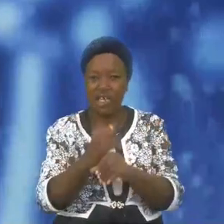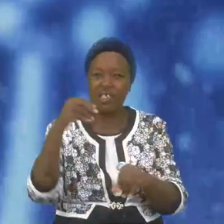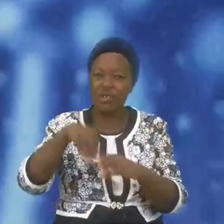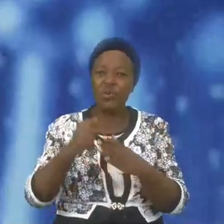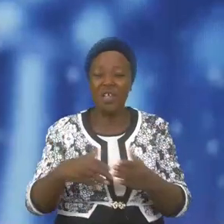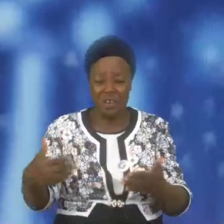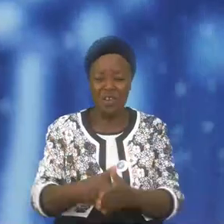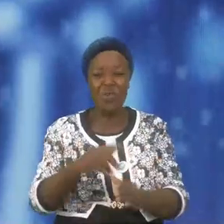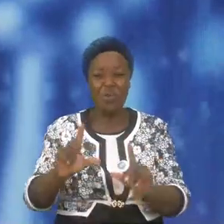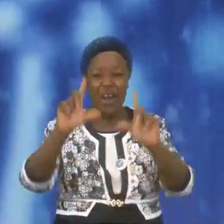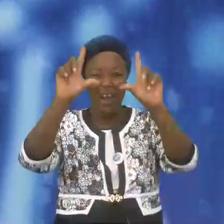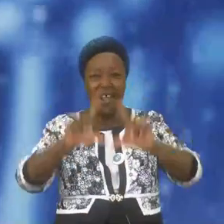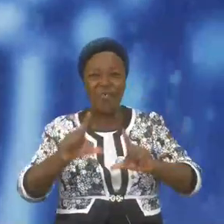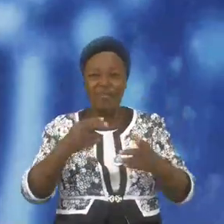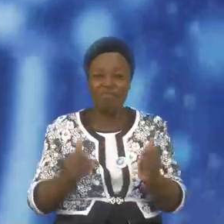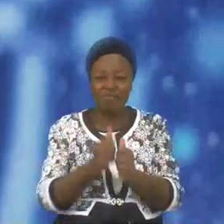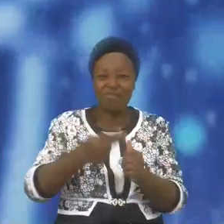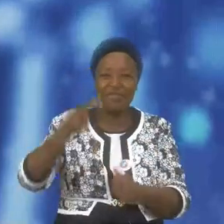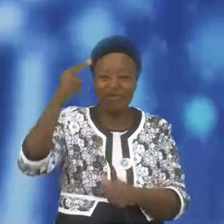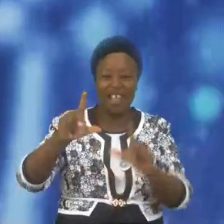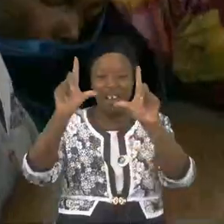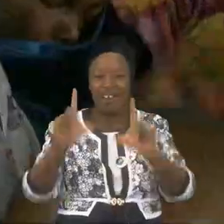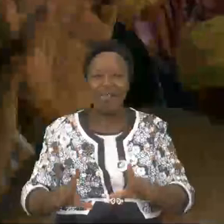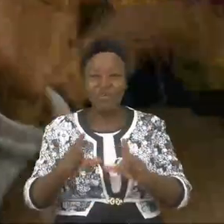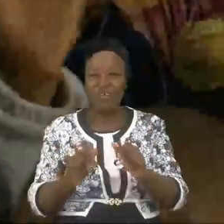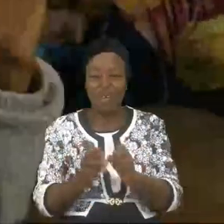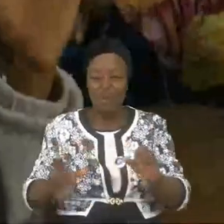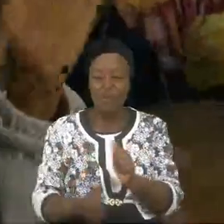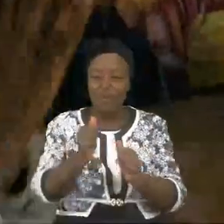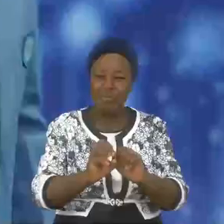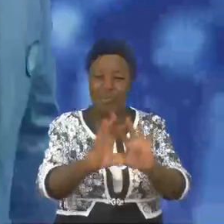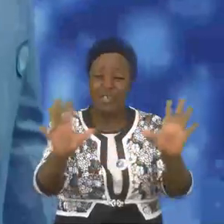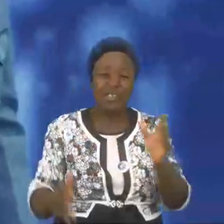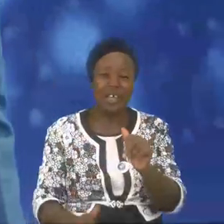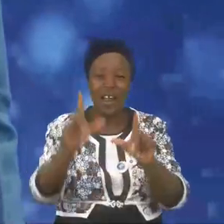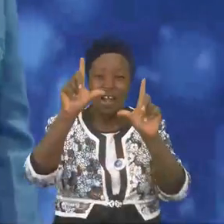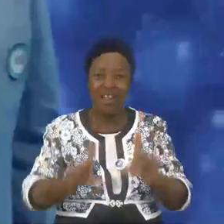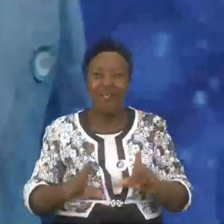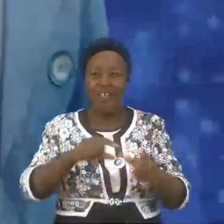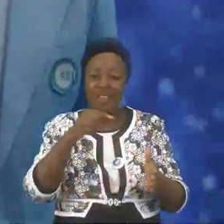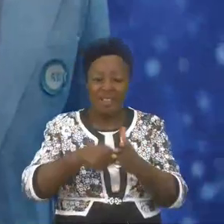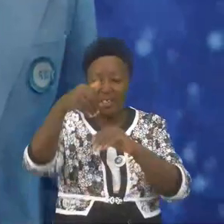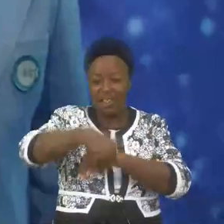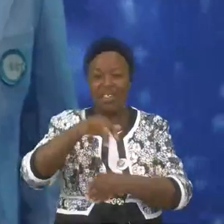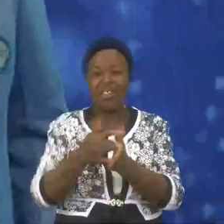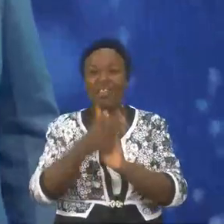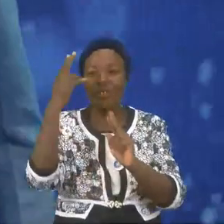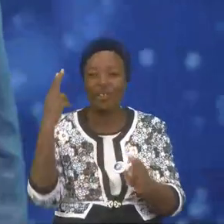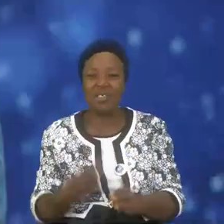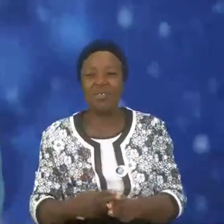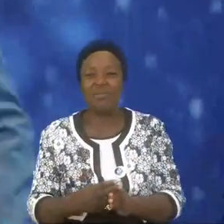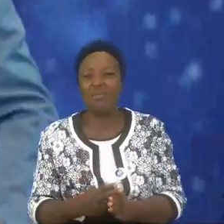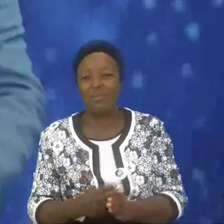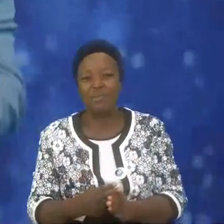Et tu vas atteindre un nouveau niveau, un niveau supérieur, un niveau élevé ce soir au nom de